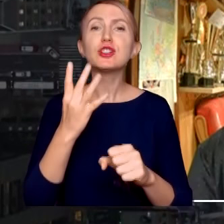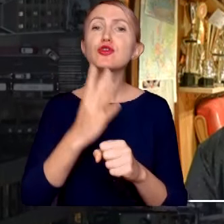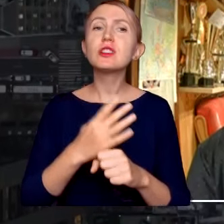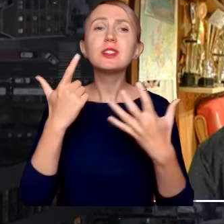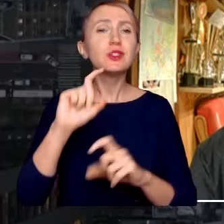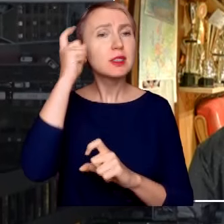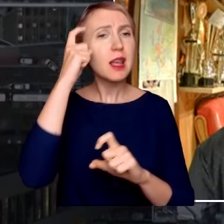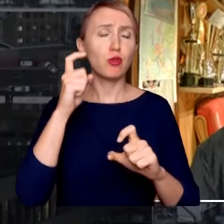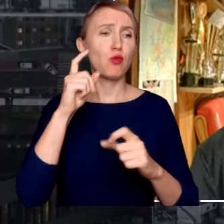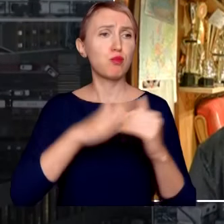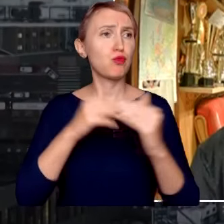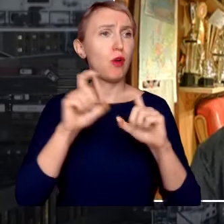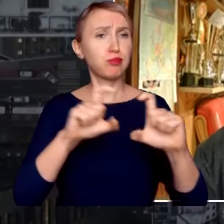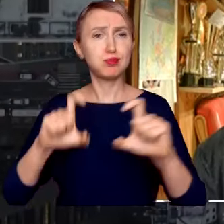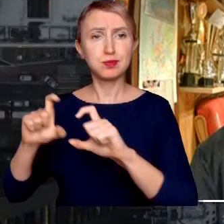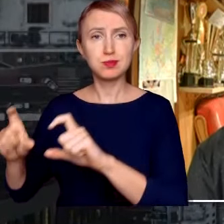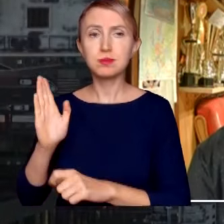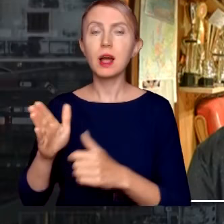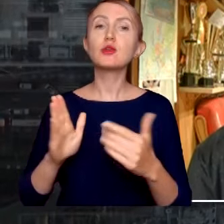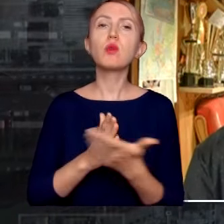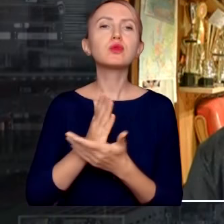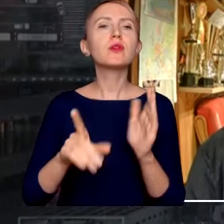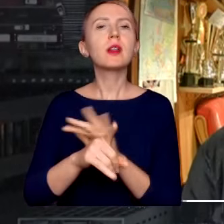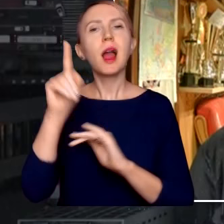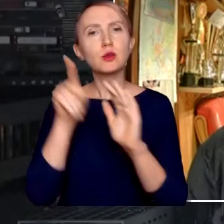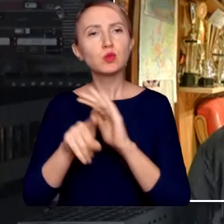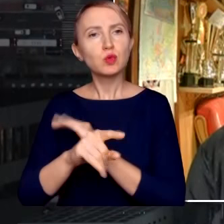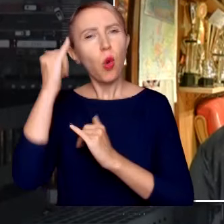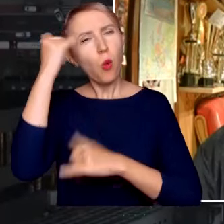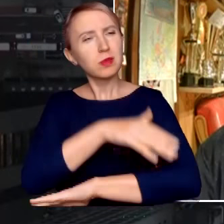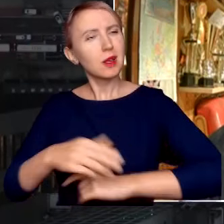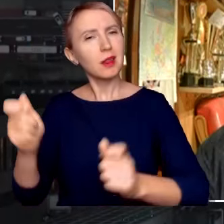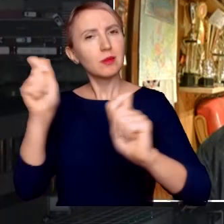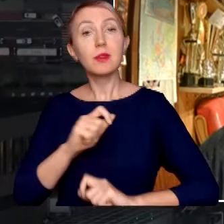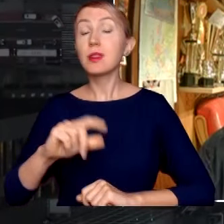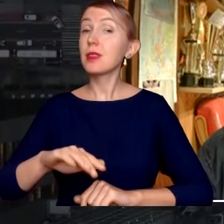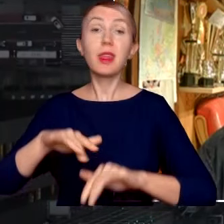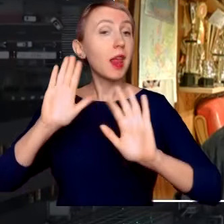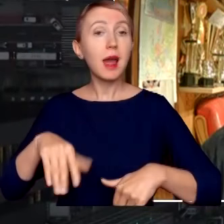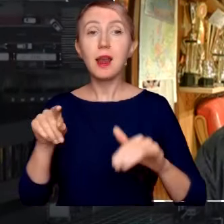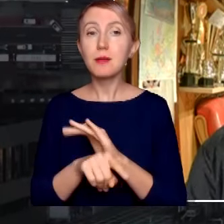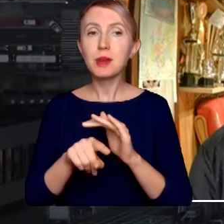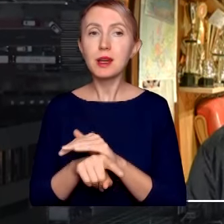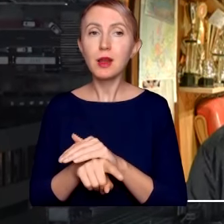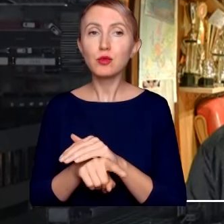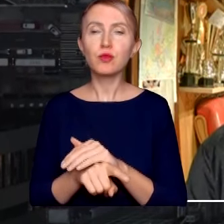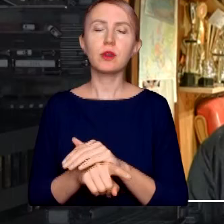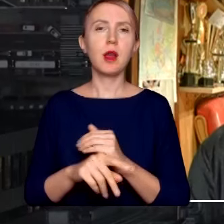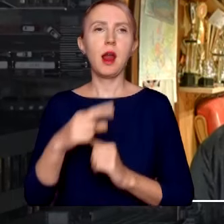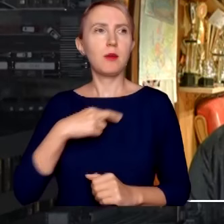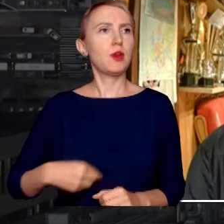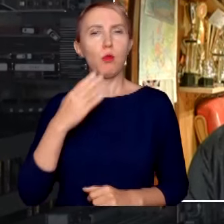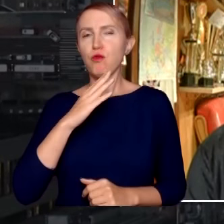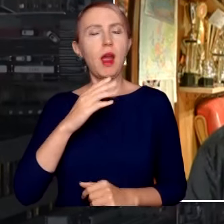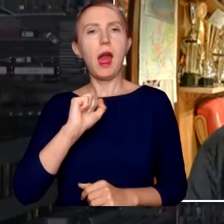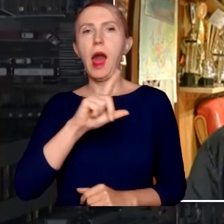centrów. Te centra mają obsługiwać cudzoziemców, nielegalnych imigrantów, ale on mówi, że nie będzie azylu udzielał i w ten